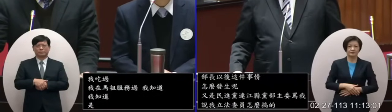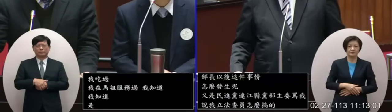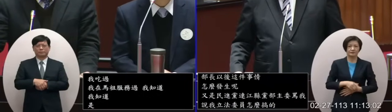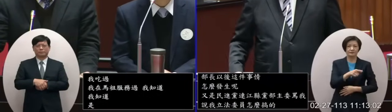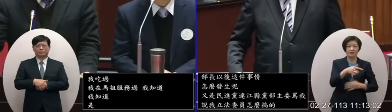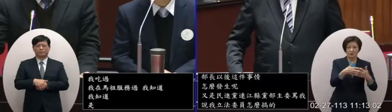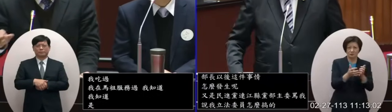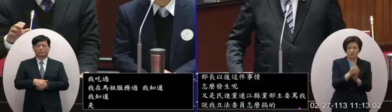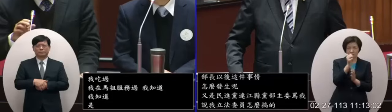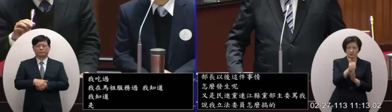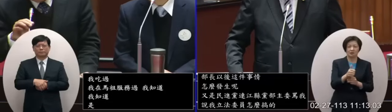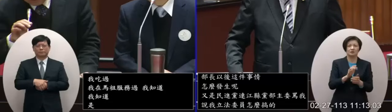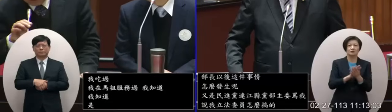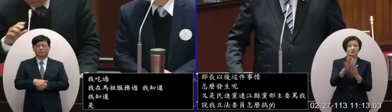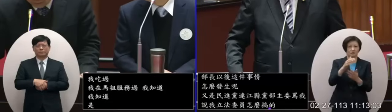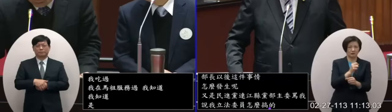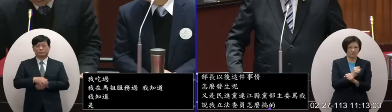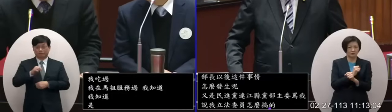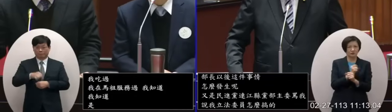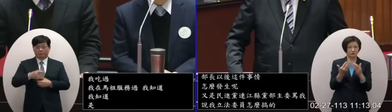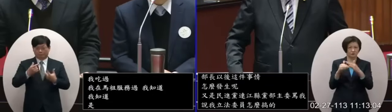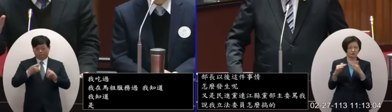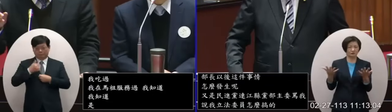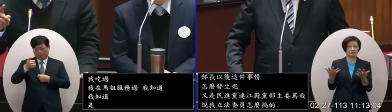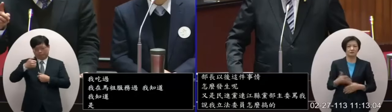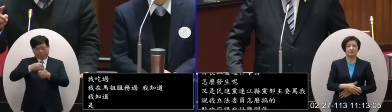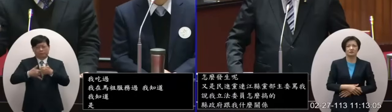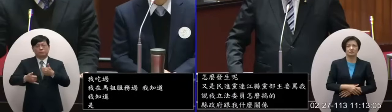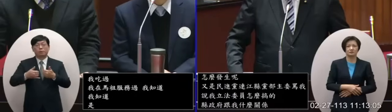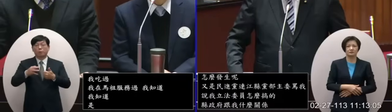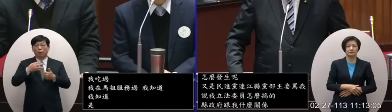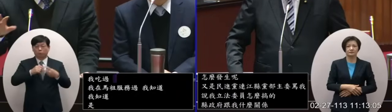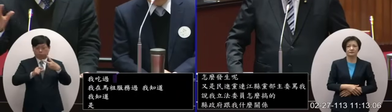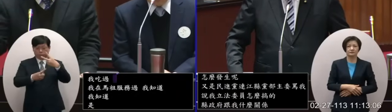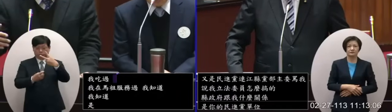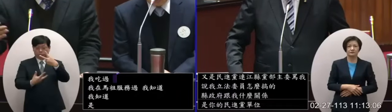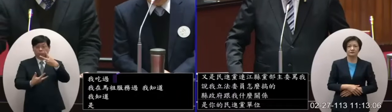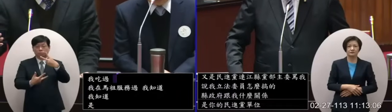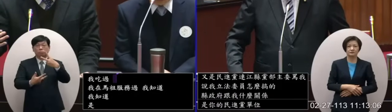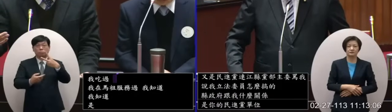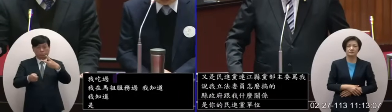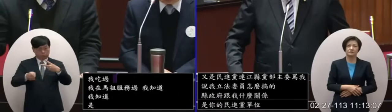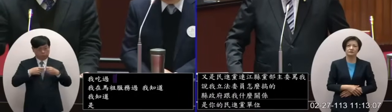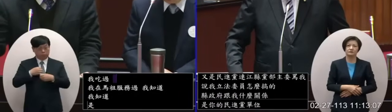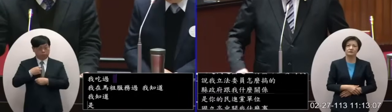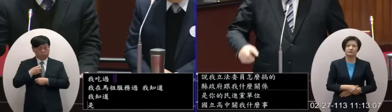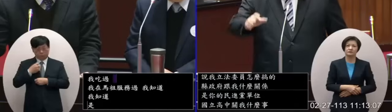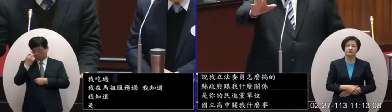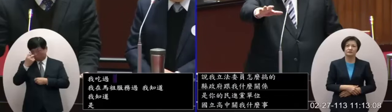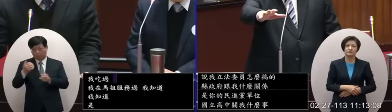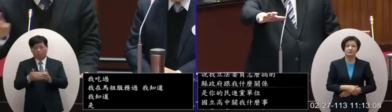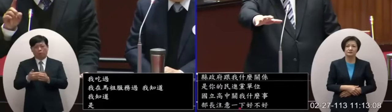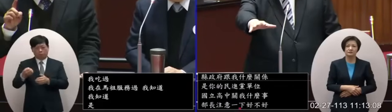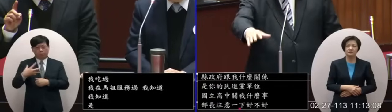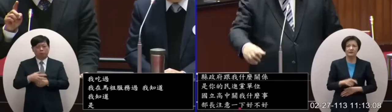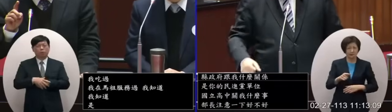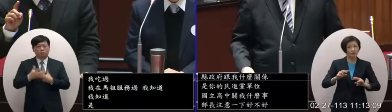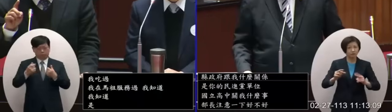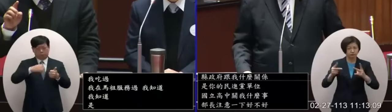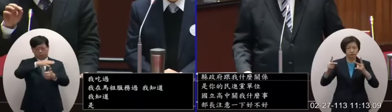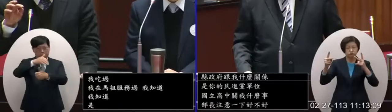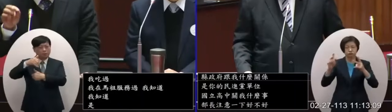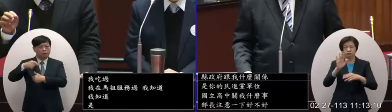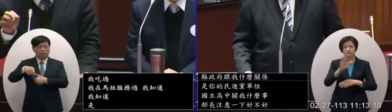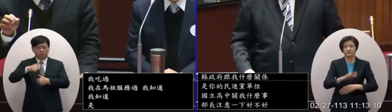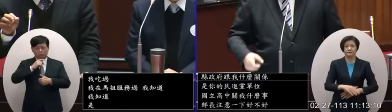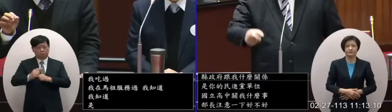注意一下吧，好不好？学校的事情。 这个我要谢谢委员了、哦、因为委员在2月17号当地了解这个情形， 现在改善了， 也召开